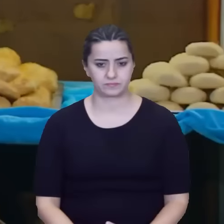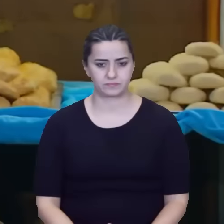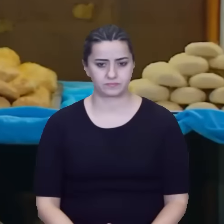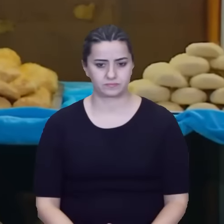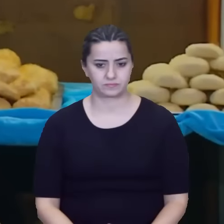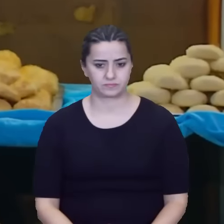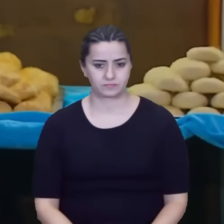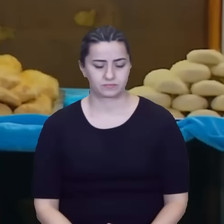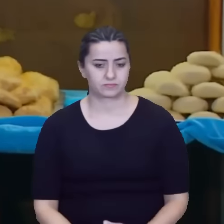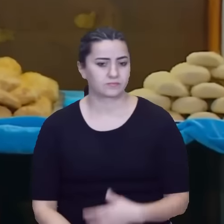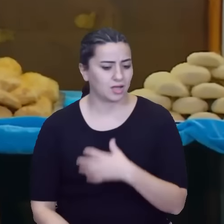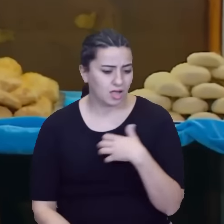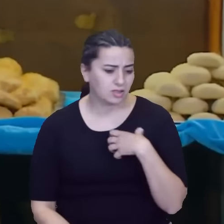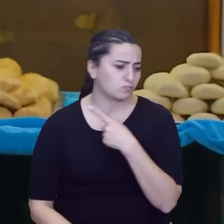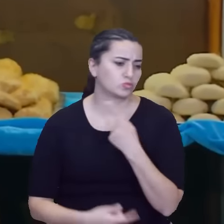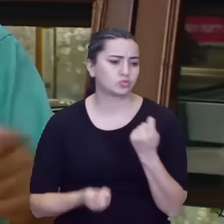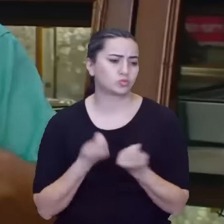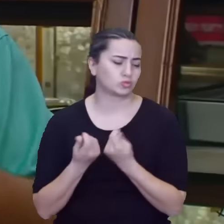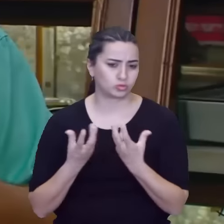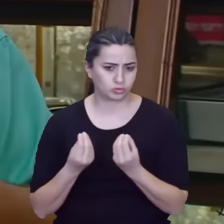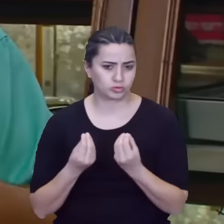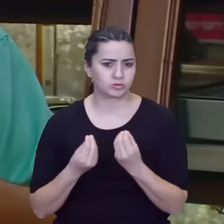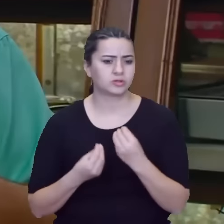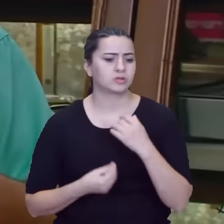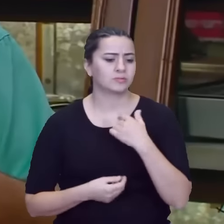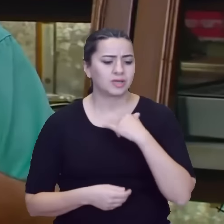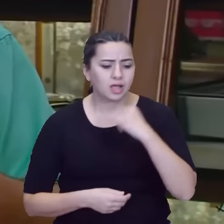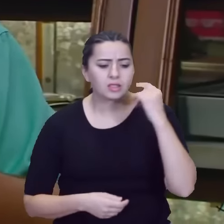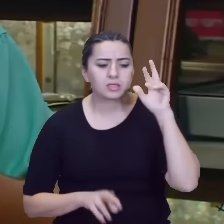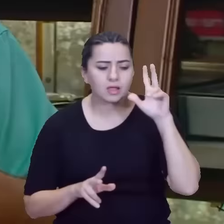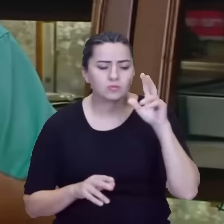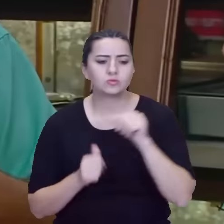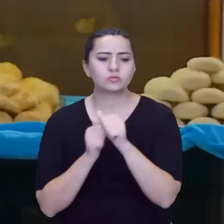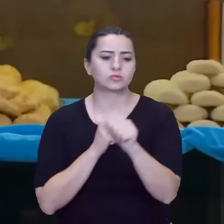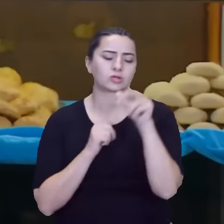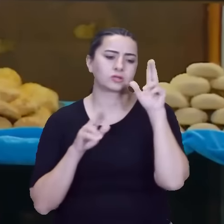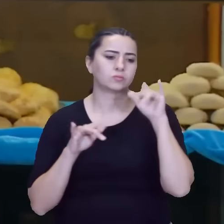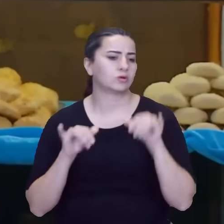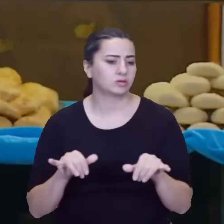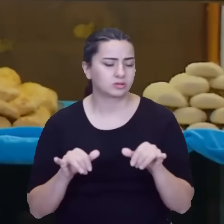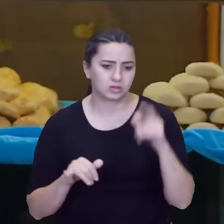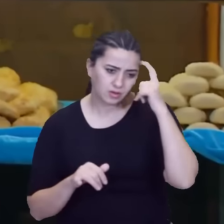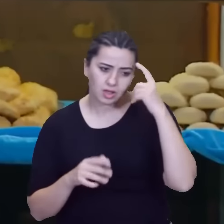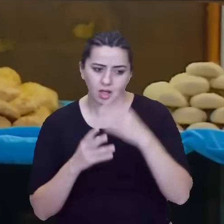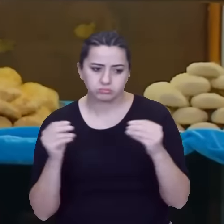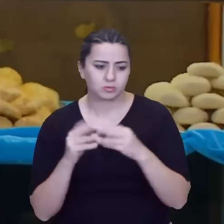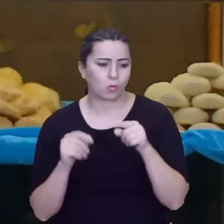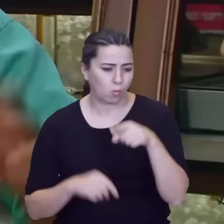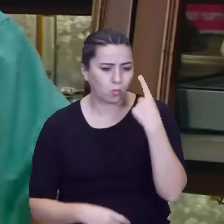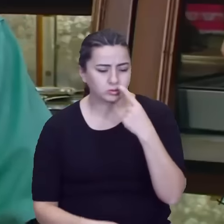uğraşıyoruz. Anamla uğraşıyoruz şu ara. Yakından tanımıyor. Uzaktan da tanımıyor. Kafası gidip geliyor